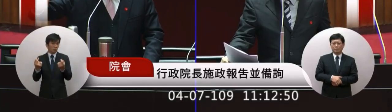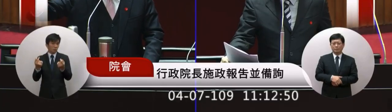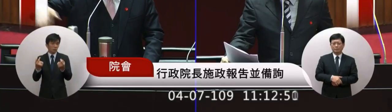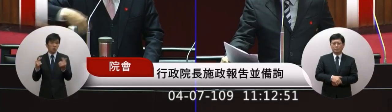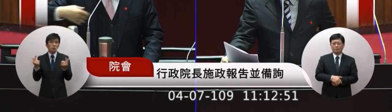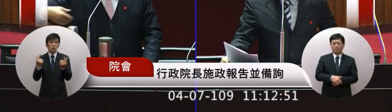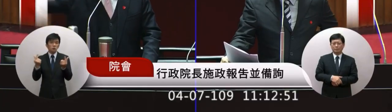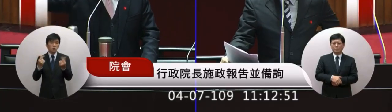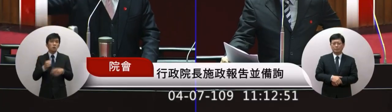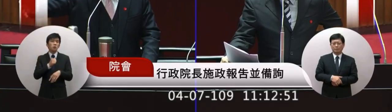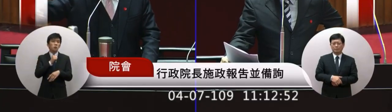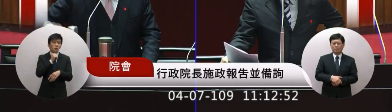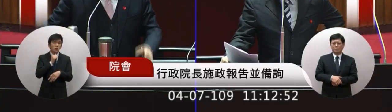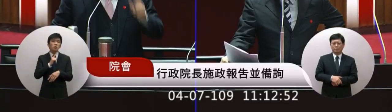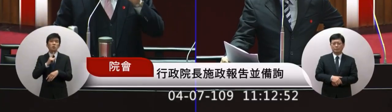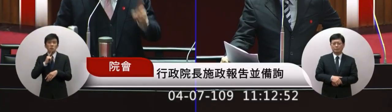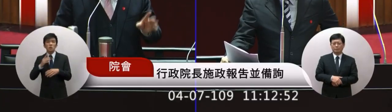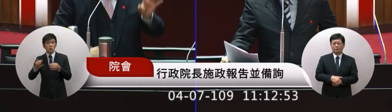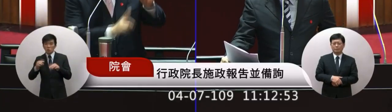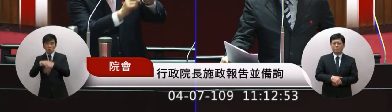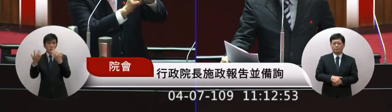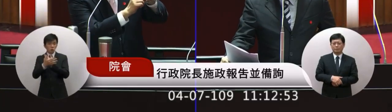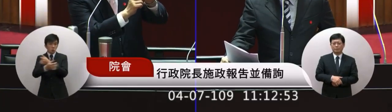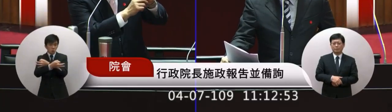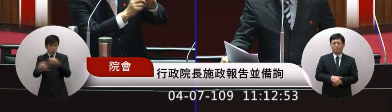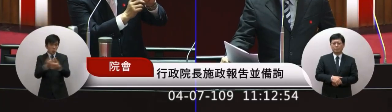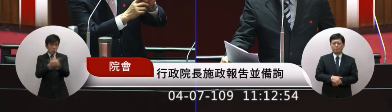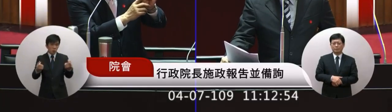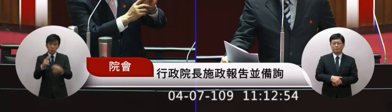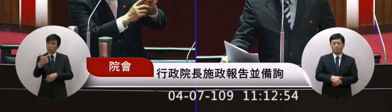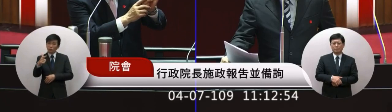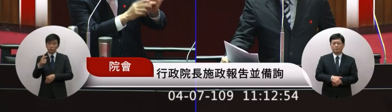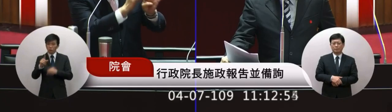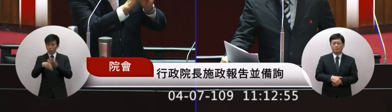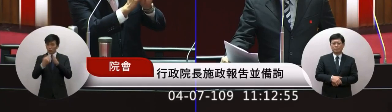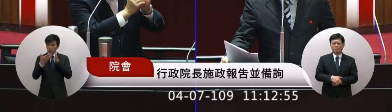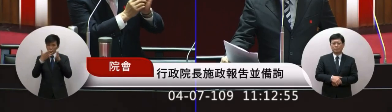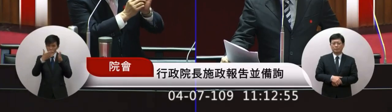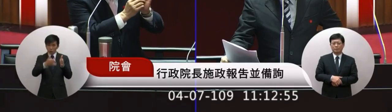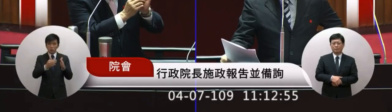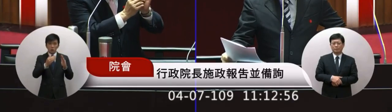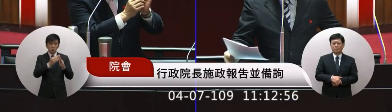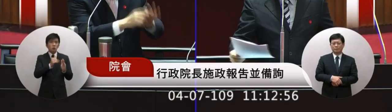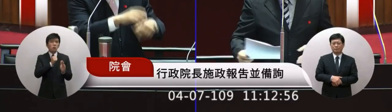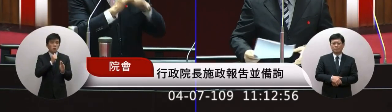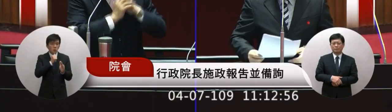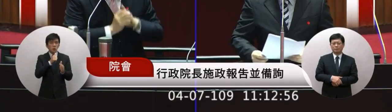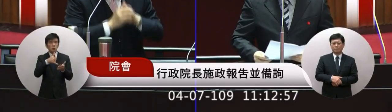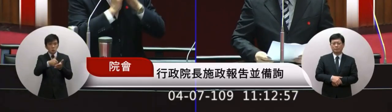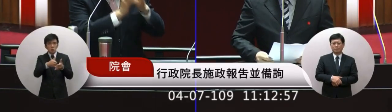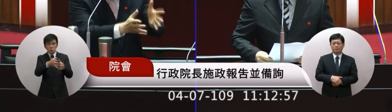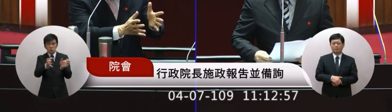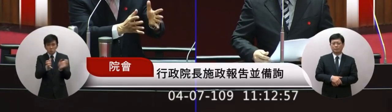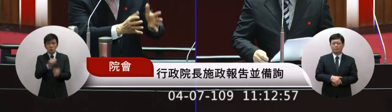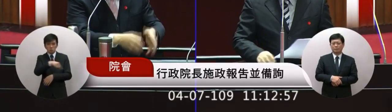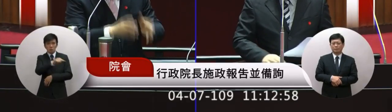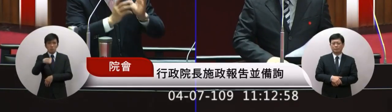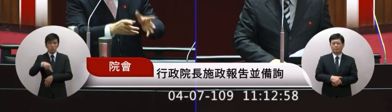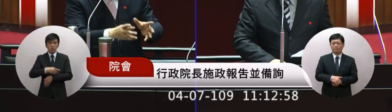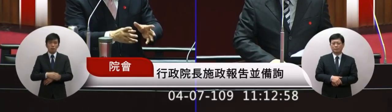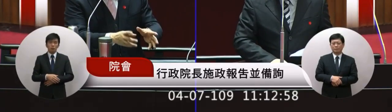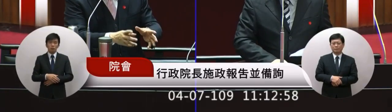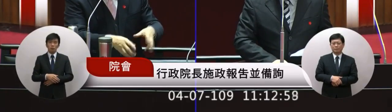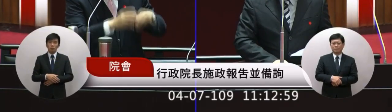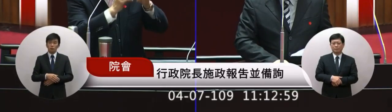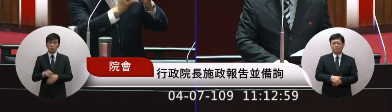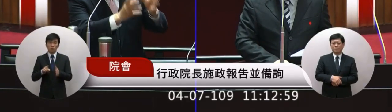分贫富，通通有奖。我们是给中低收入户，给弱势团体，我们现金